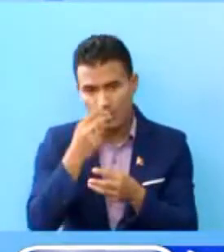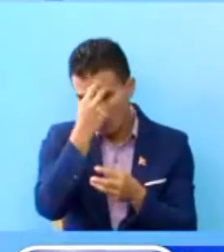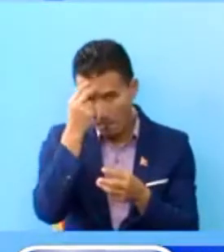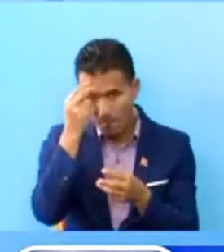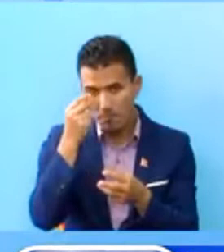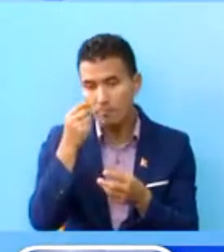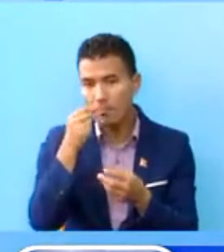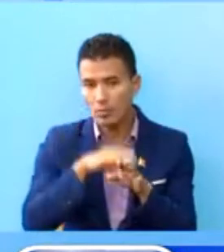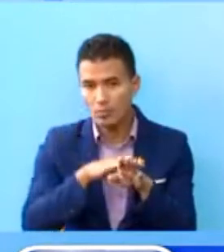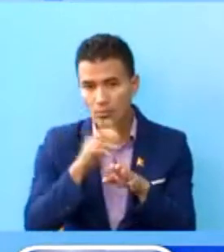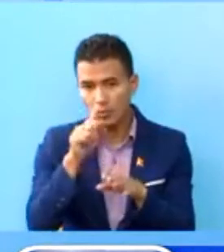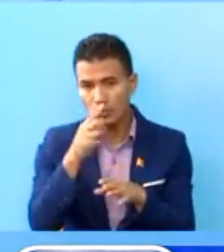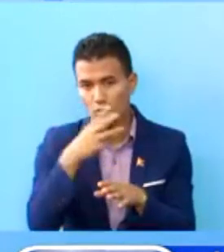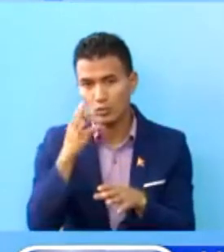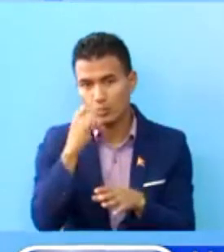अरेबिया, कुवेत